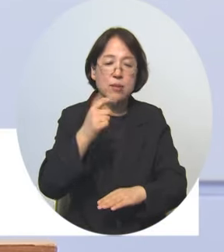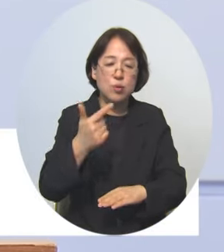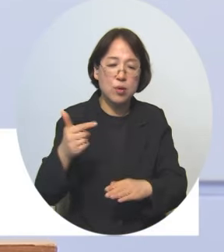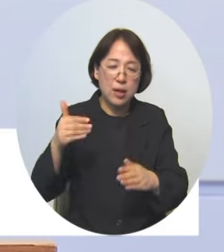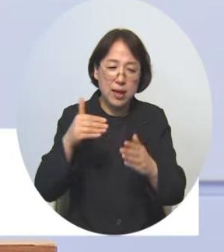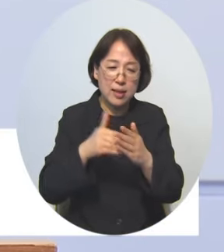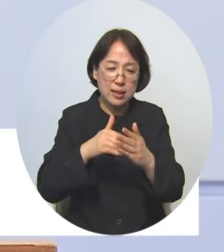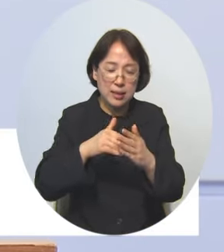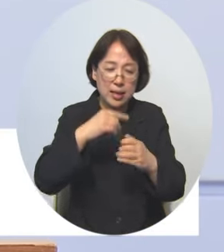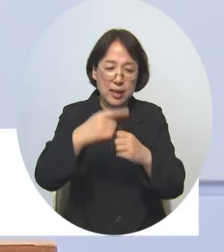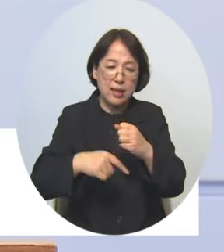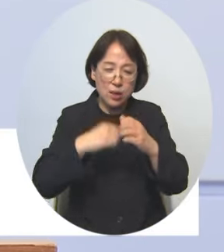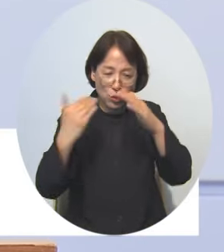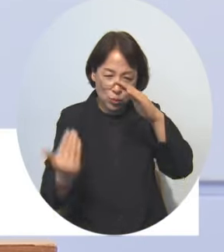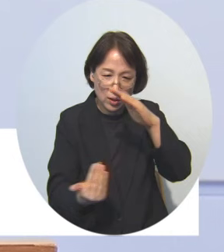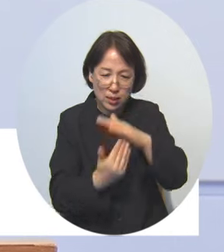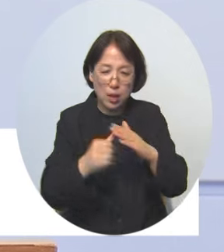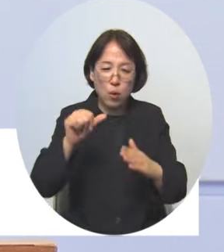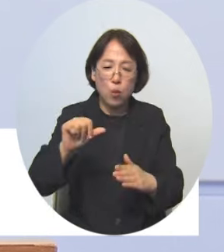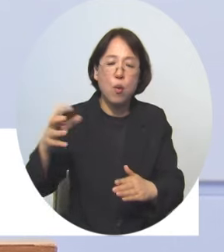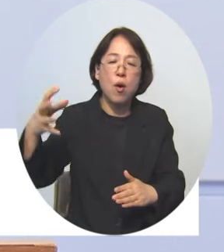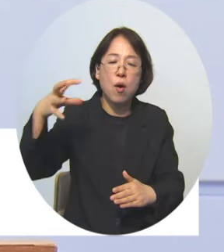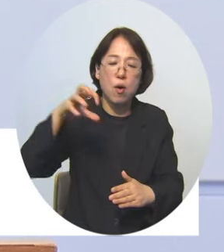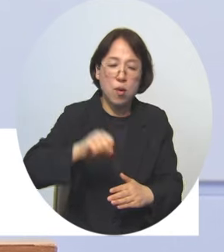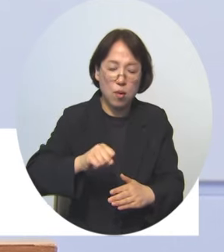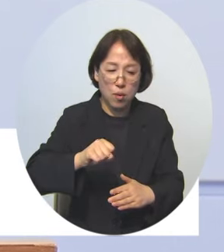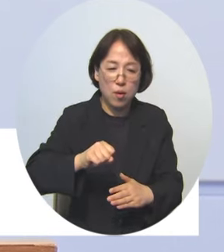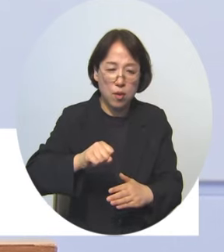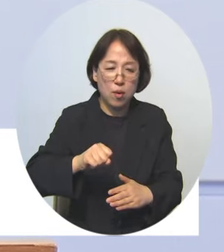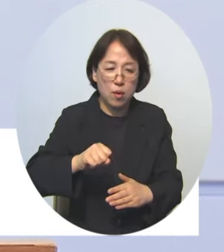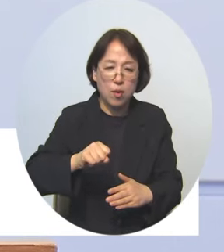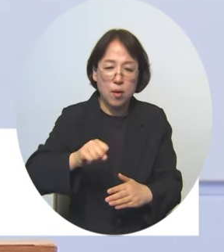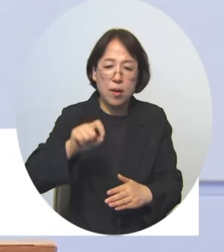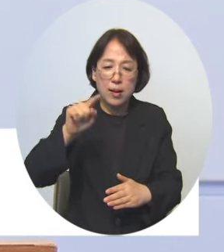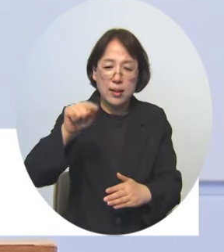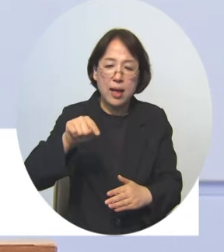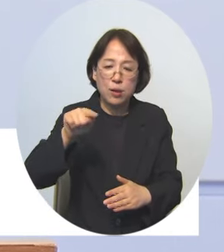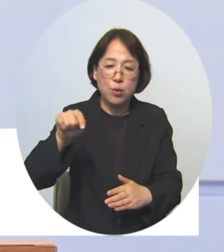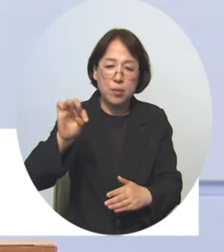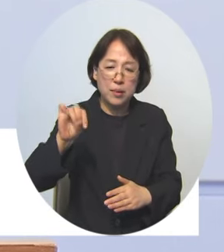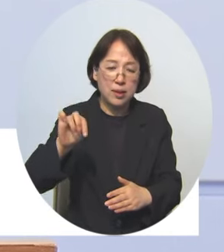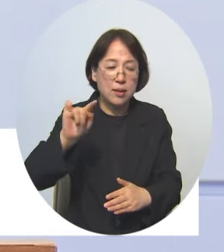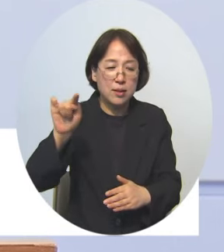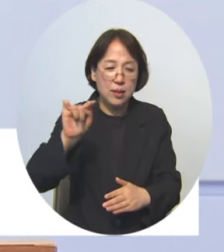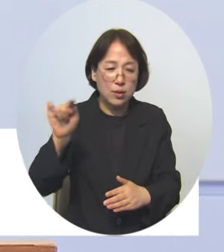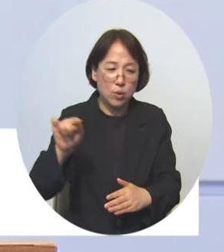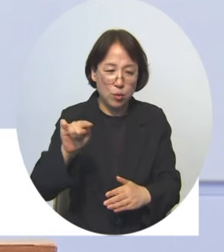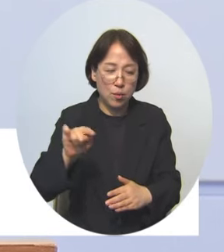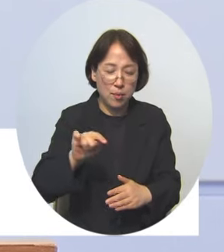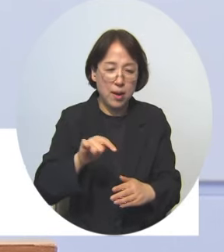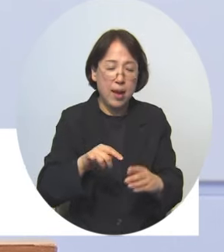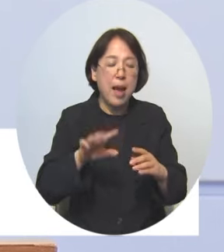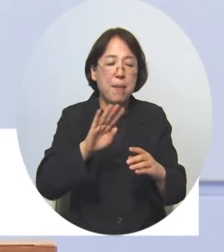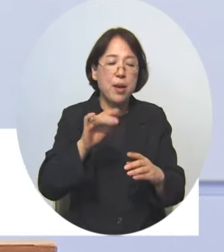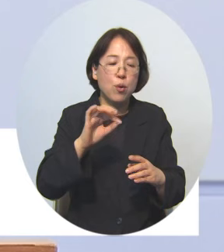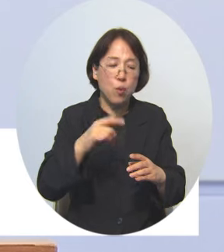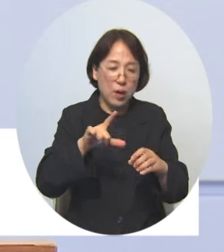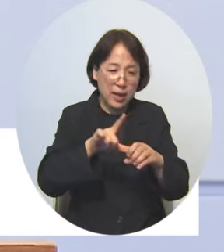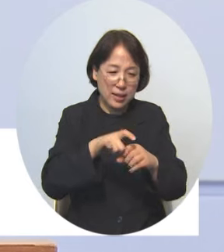2026년까지 연간 최대 5억 표준 입방미터의 바이오가스 생산, 유기성